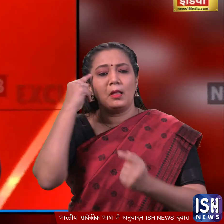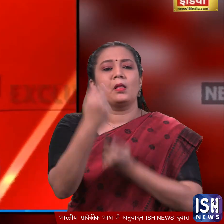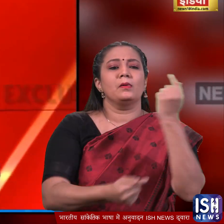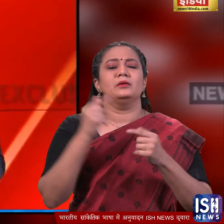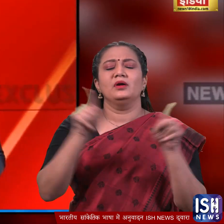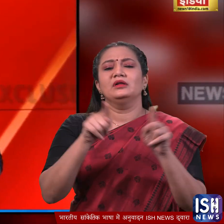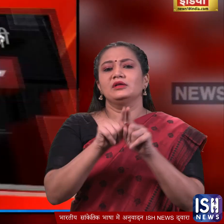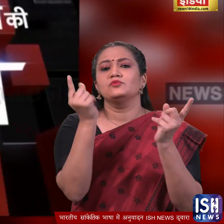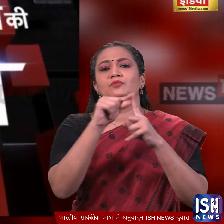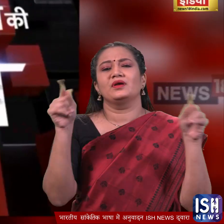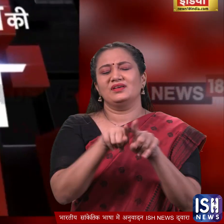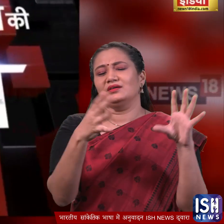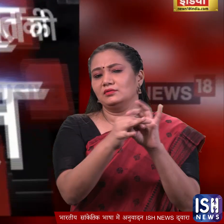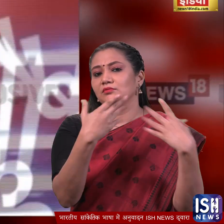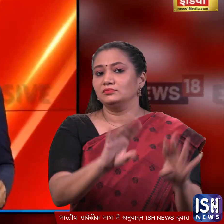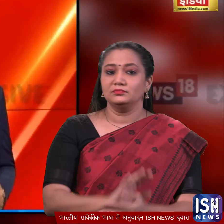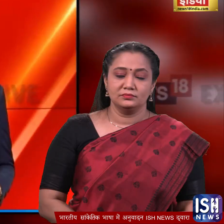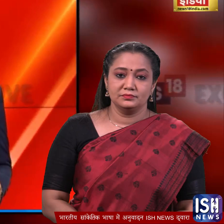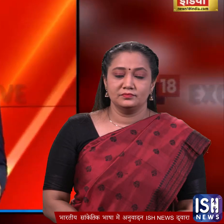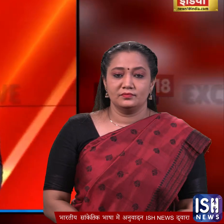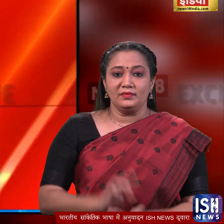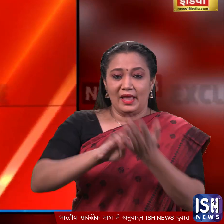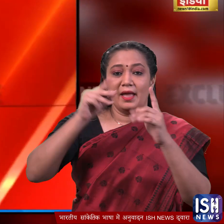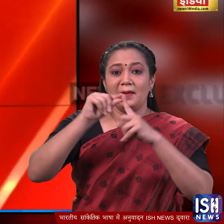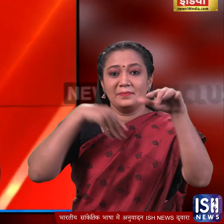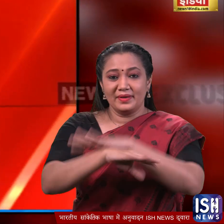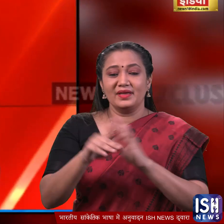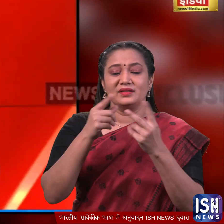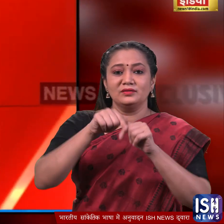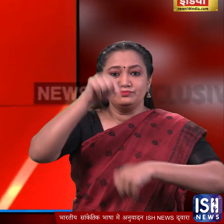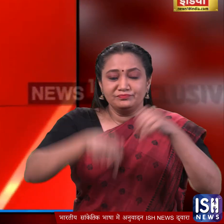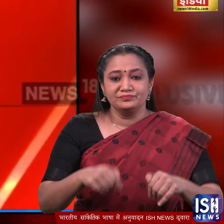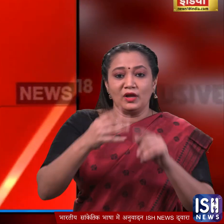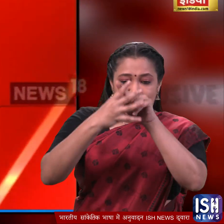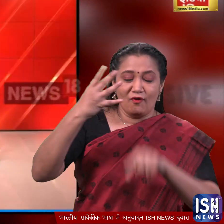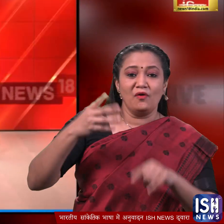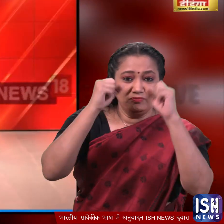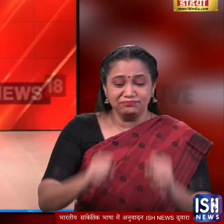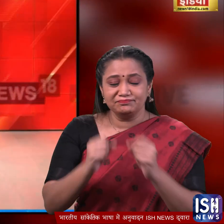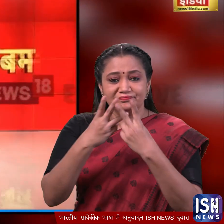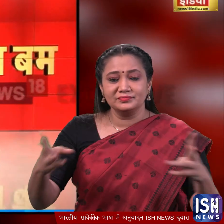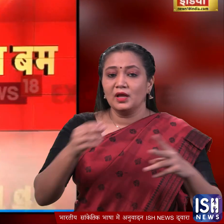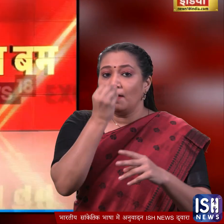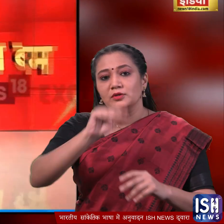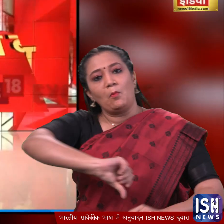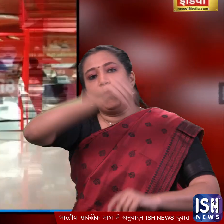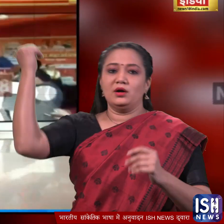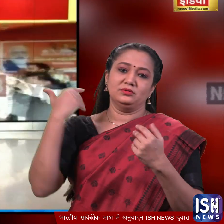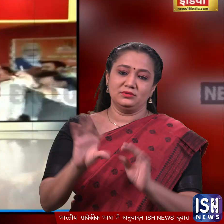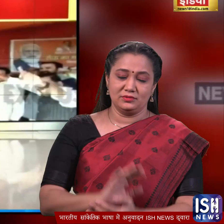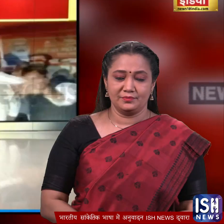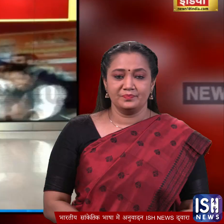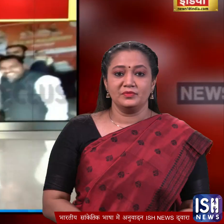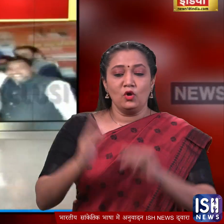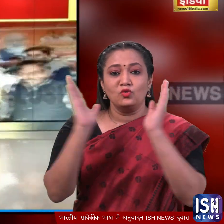ने चुनावी स्टंट बताने में देर नहीं की। मध्य प्रदेश की 3 विधानसभा सीटों और 1 लोकसभा सीट पर हुए उपचुनाव के नतीजों में बीजेपी ने बाजी मार